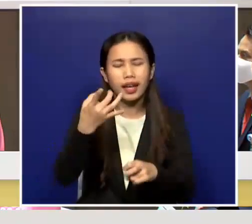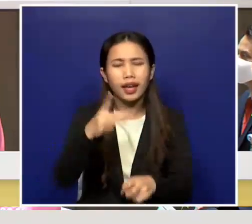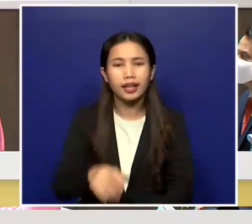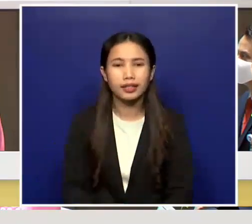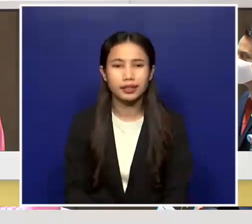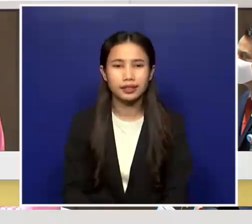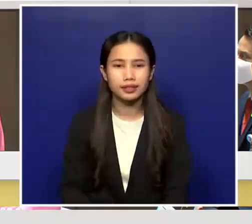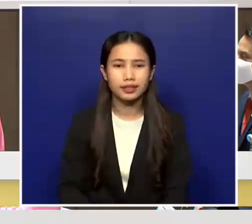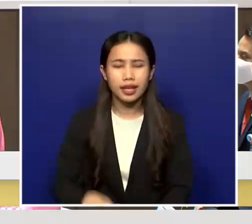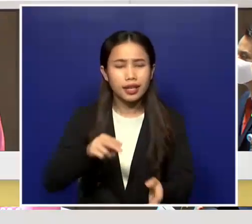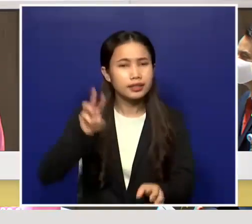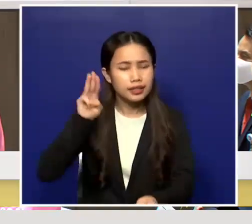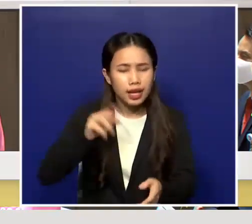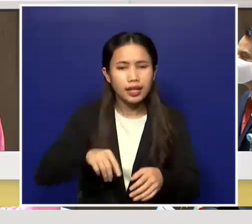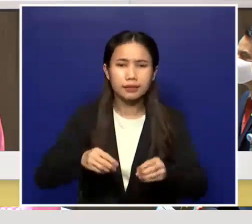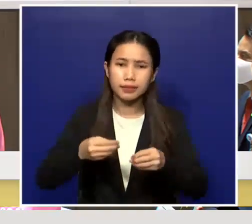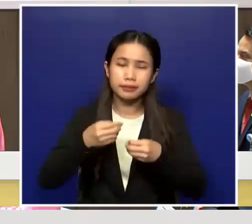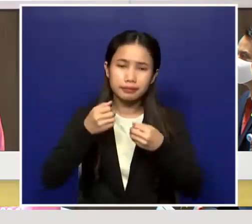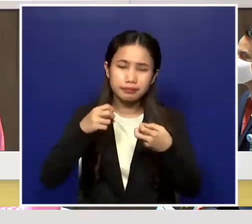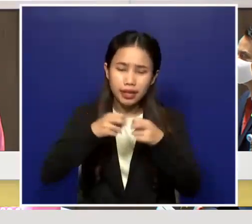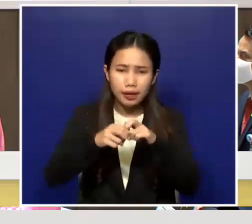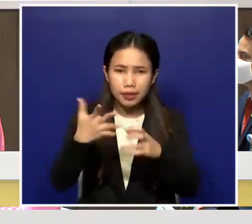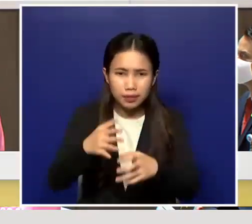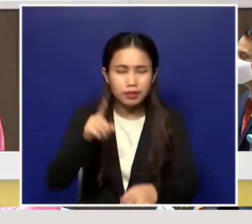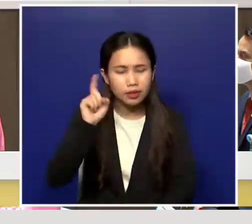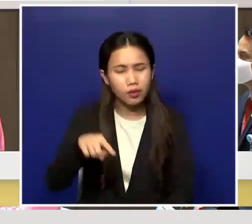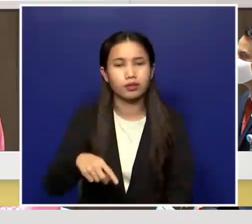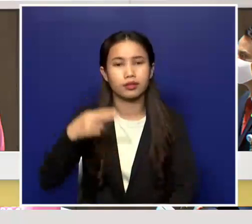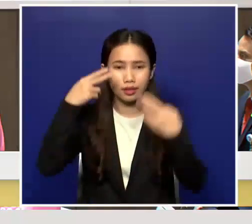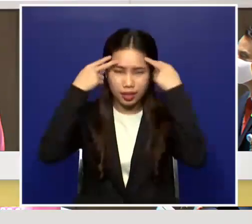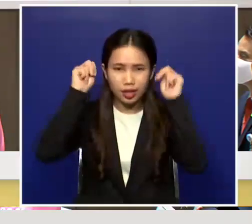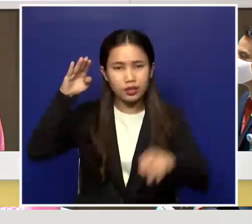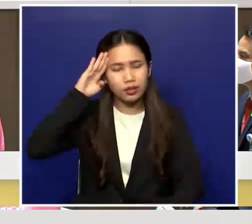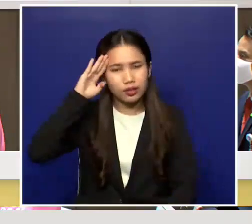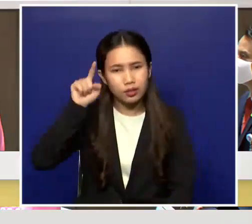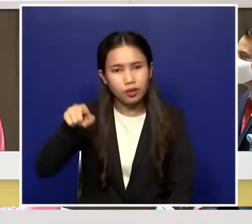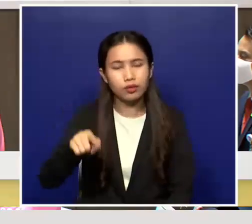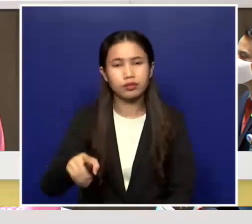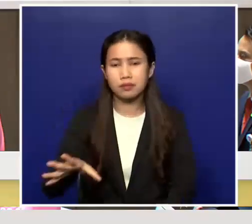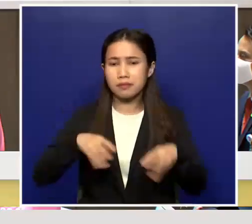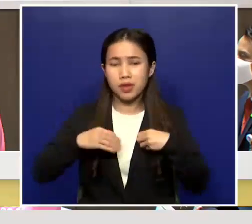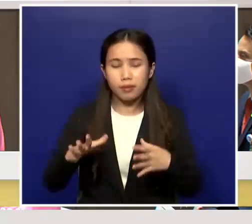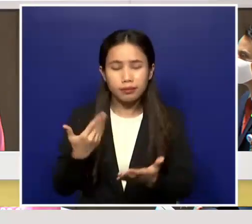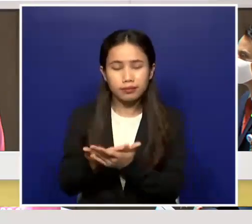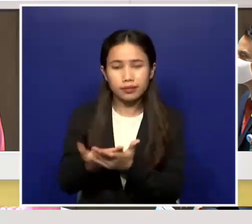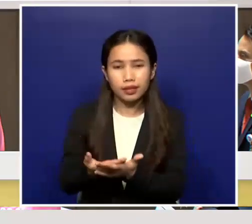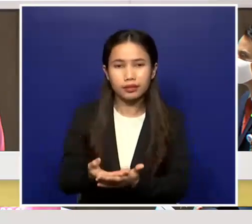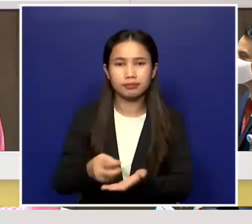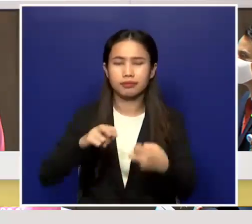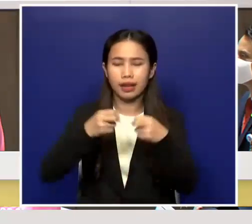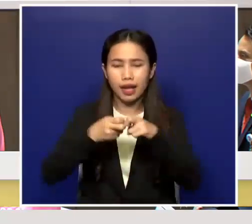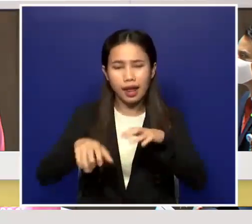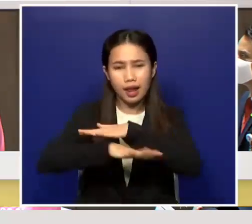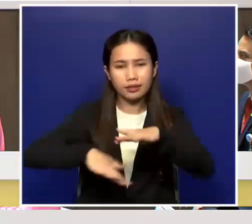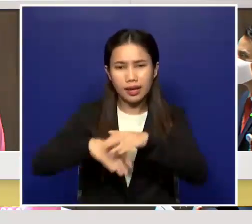าโปร่งใสก็ให้ศาลดูสิขัดข้องไม่พร้อมนายกเอ้ยนายกไม่รับเงินชั่วๆนี่ไงขัดข้องไม่พร้อมหลักฐานไม่ย